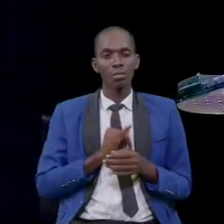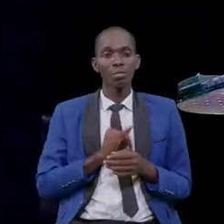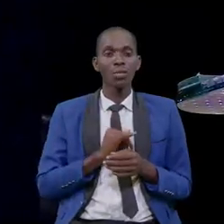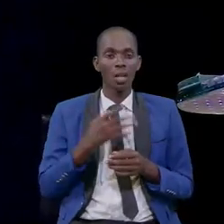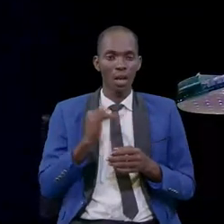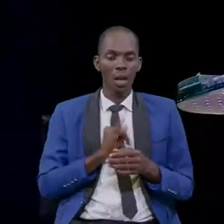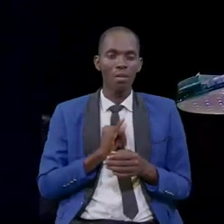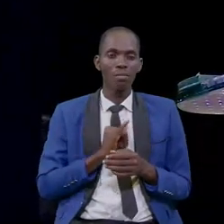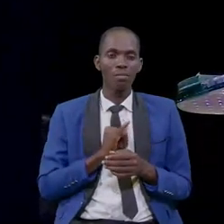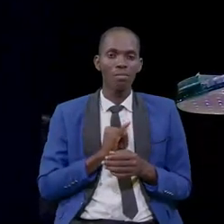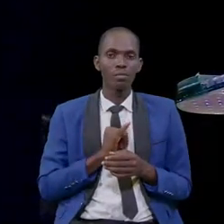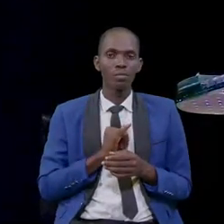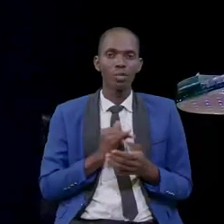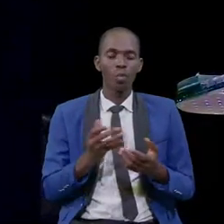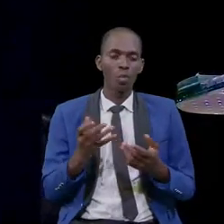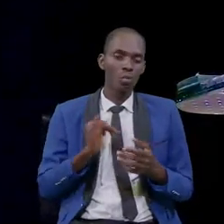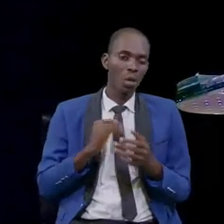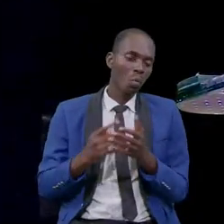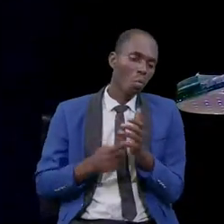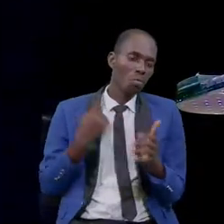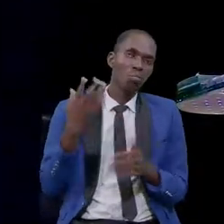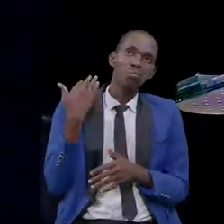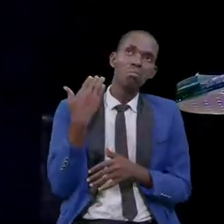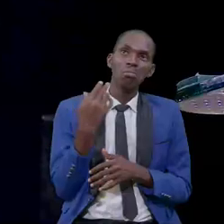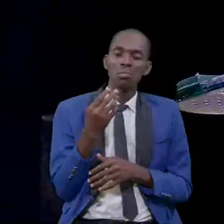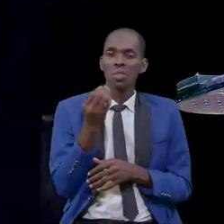faire. Je ne vais pas le manger, je ne vais pas le fumer,